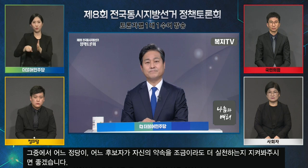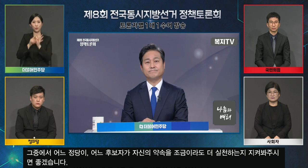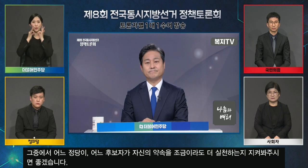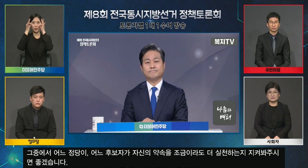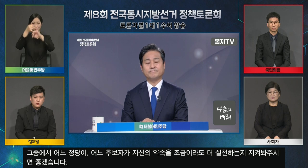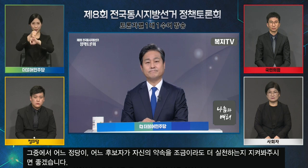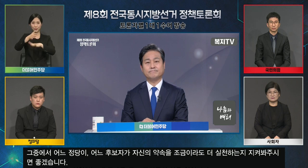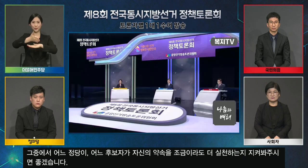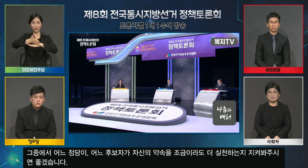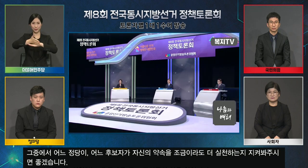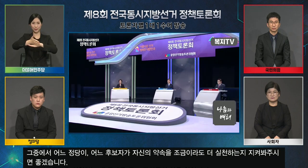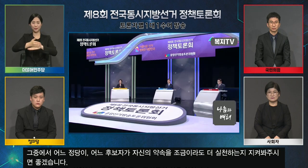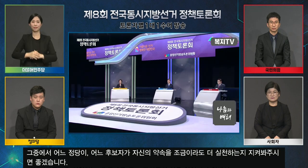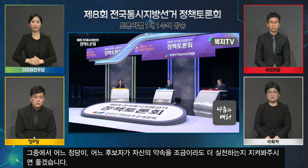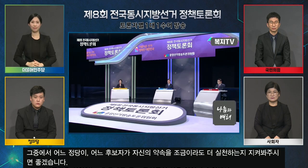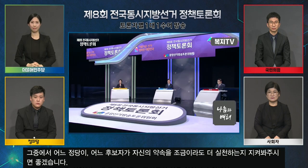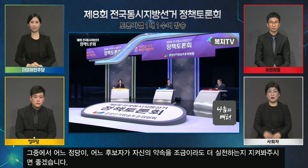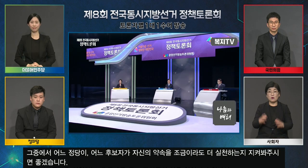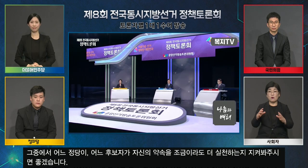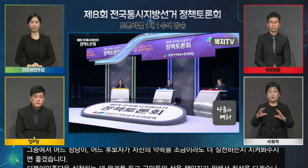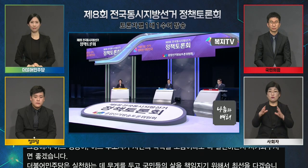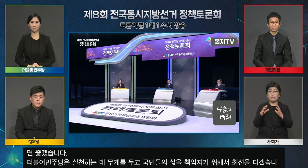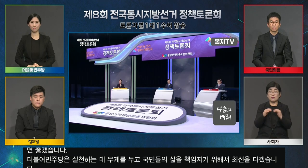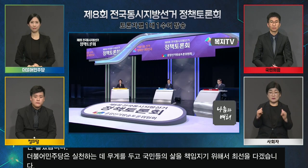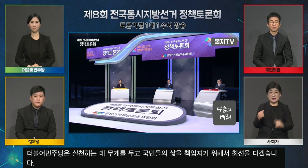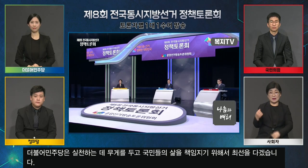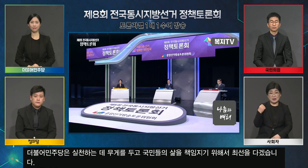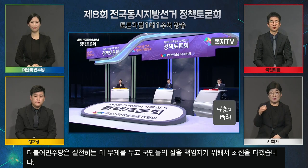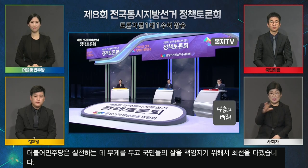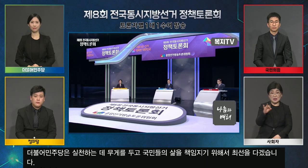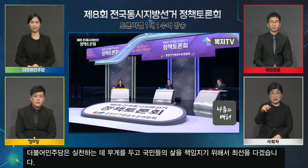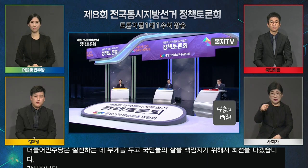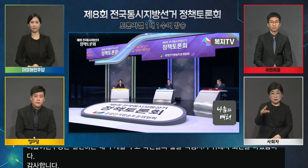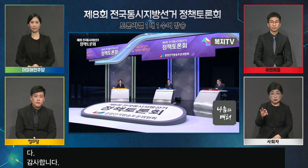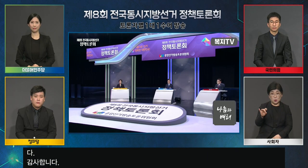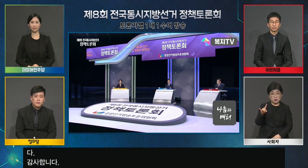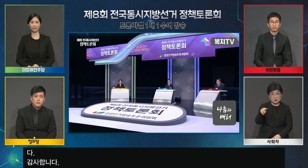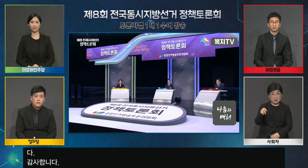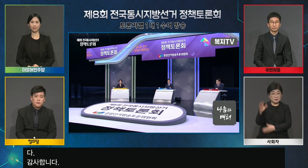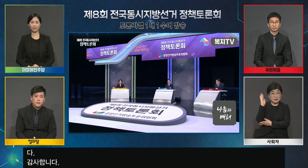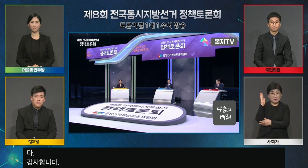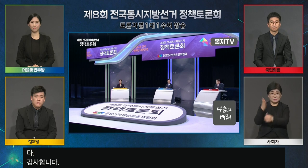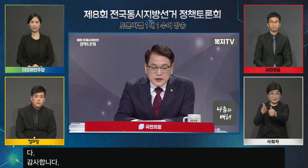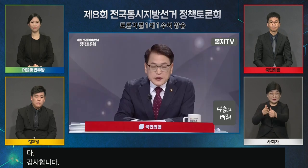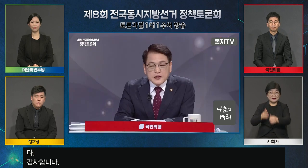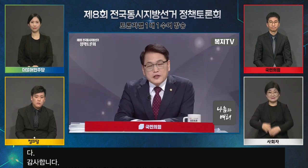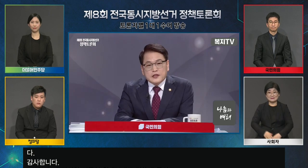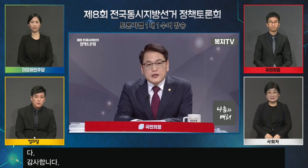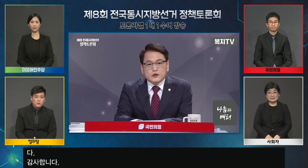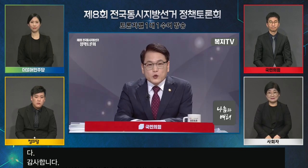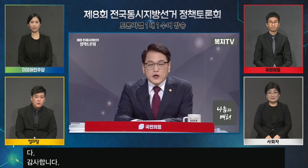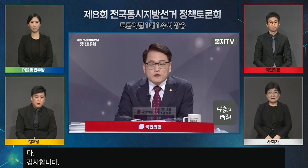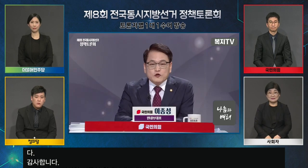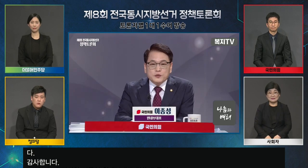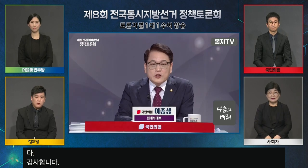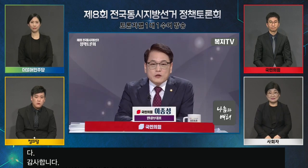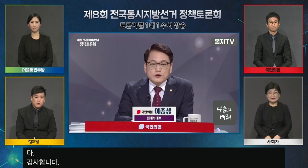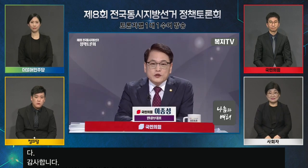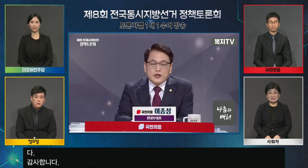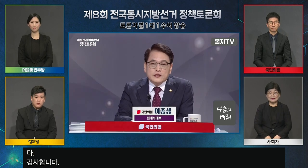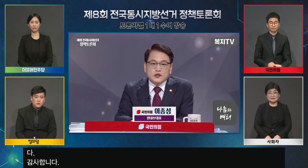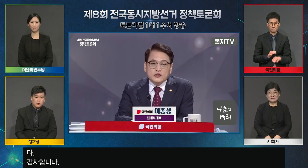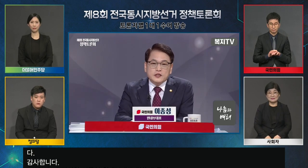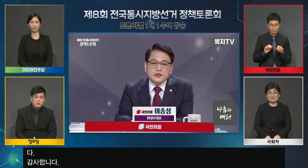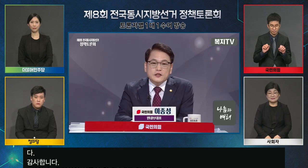감사합니다. 국민의힘 이종성 원내부대표 말씀해 주시죠. 네. 존경하는 국민